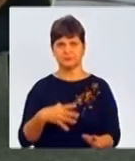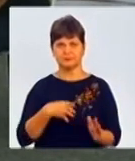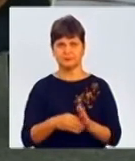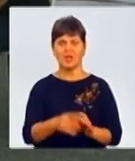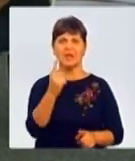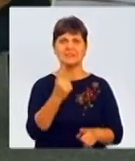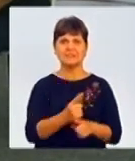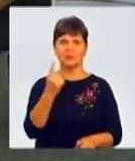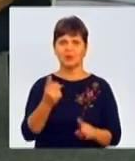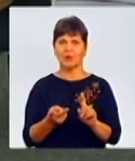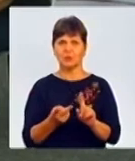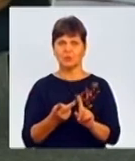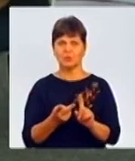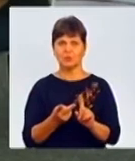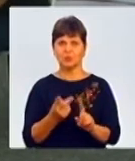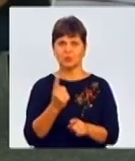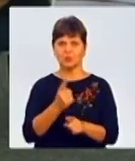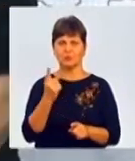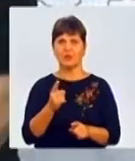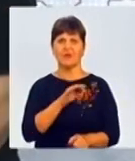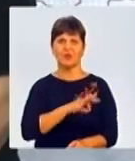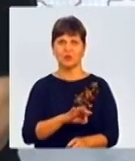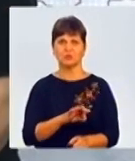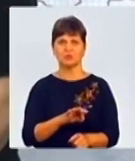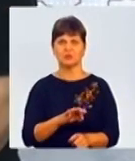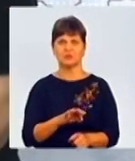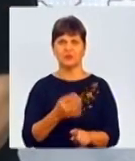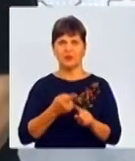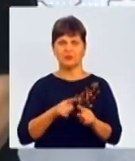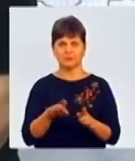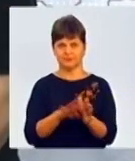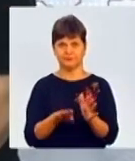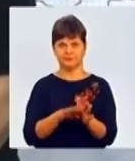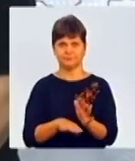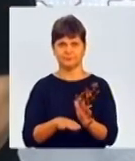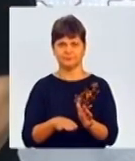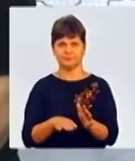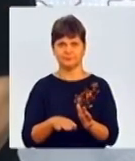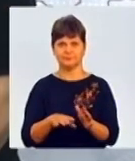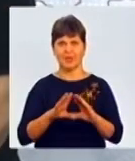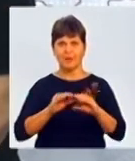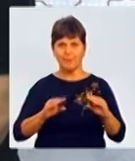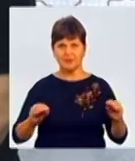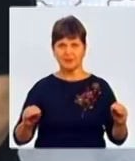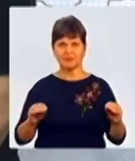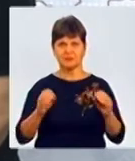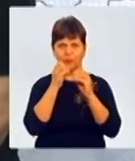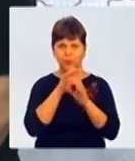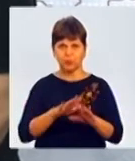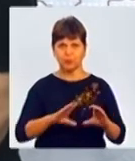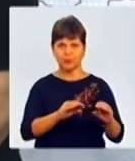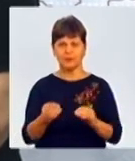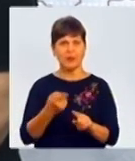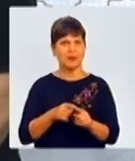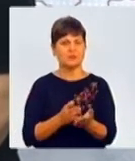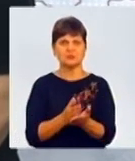Забороняється використовувати як плавзасоби підручні засоби, надувні матраси, які не служать, це